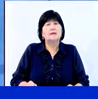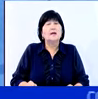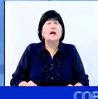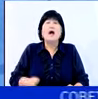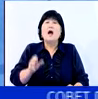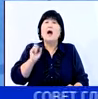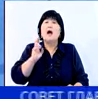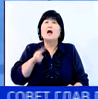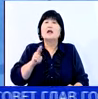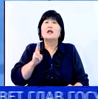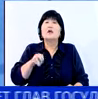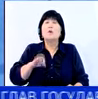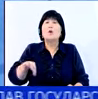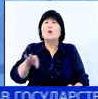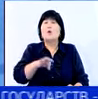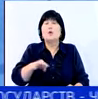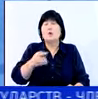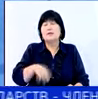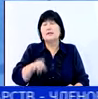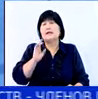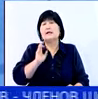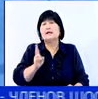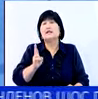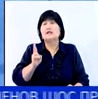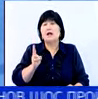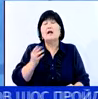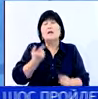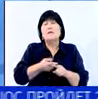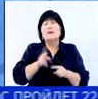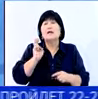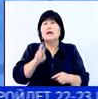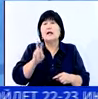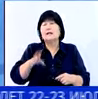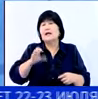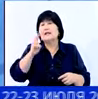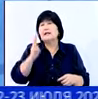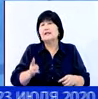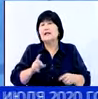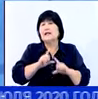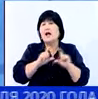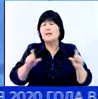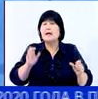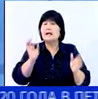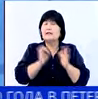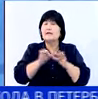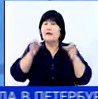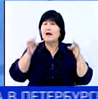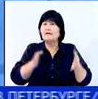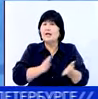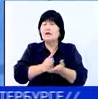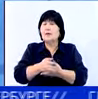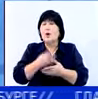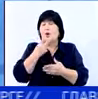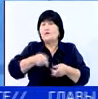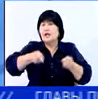Аким области Куанышбек Искаков без предварительного уведомления в выходные посетил ряд социальных объектов. Цель внезапного визита –